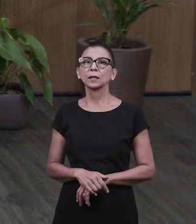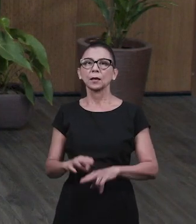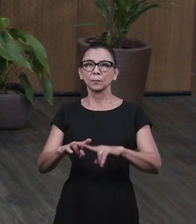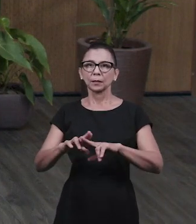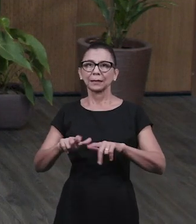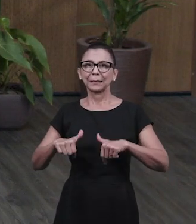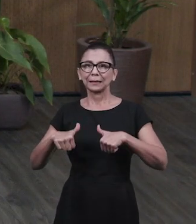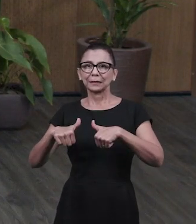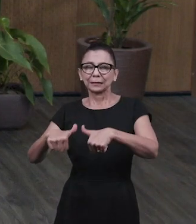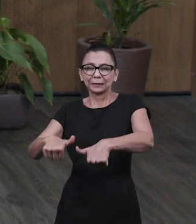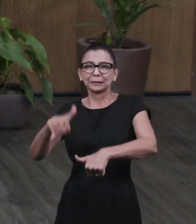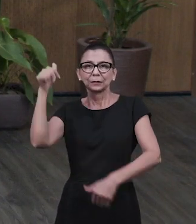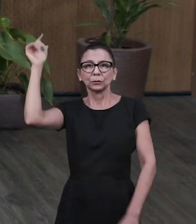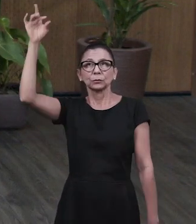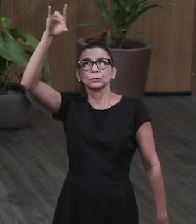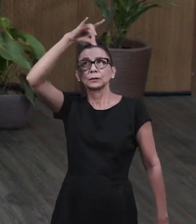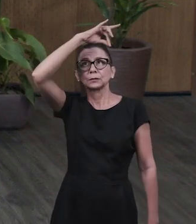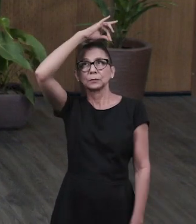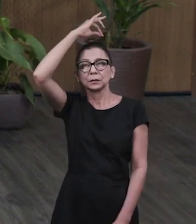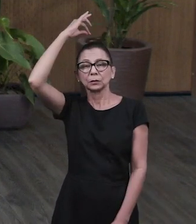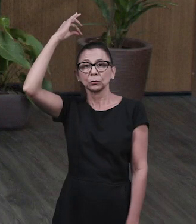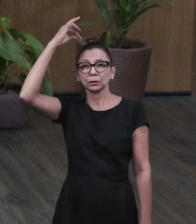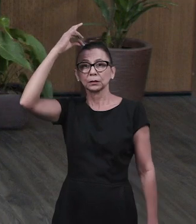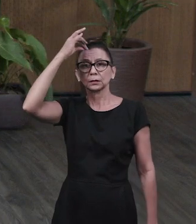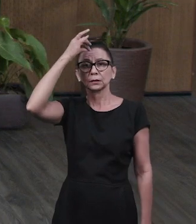lui qui donne les dons spirituels.